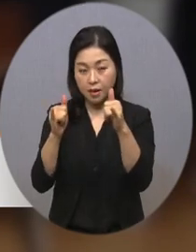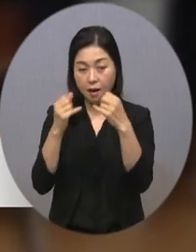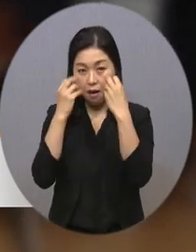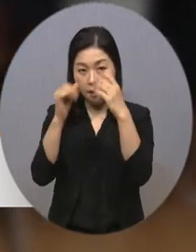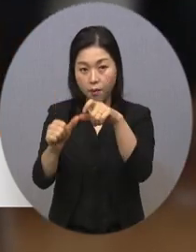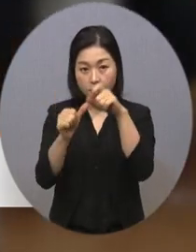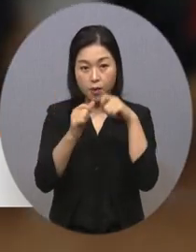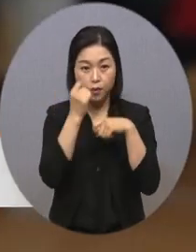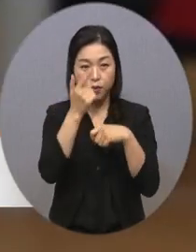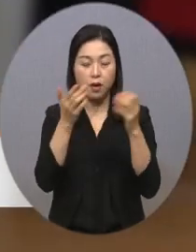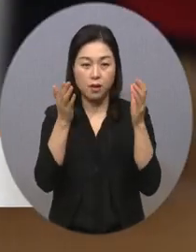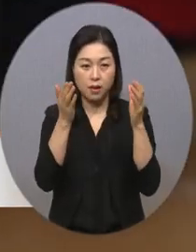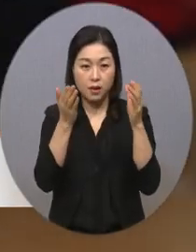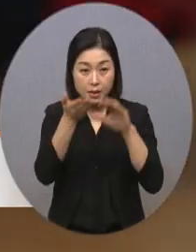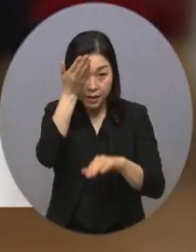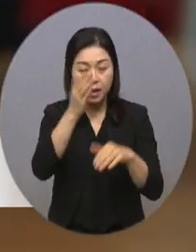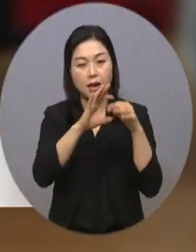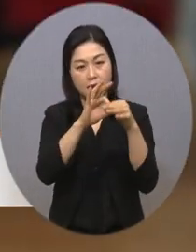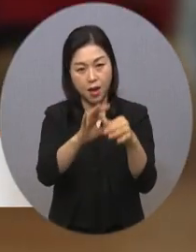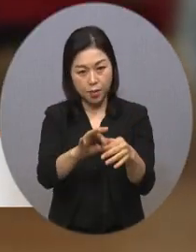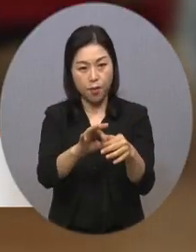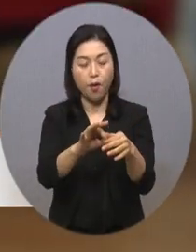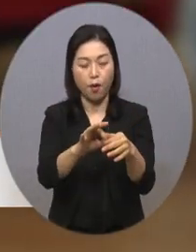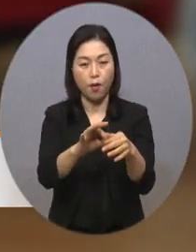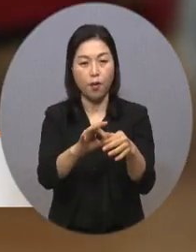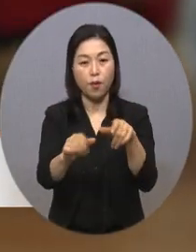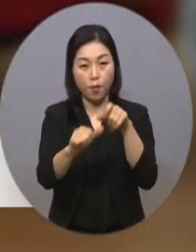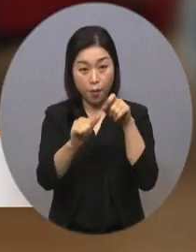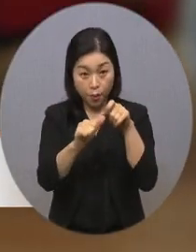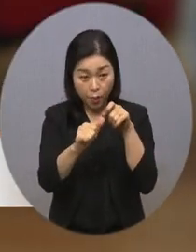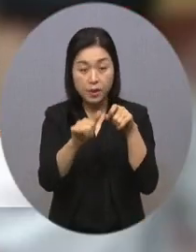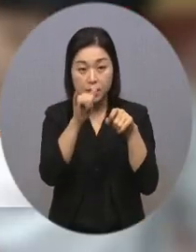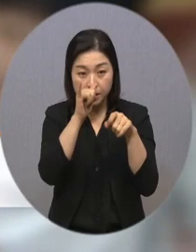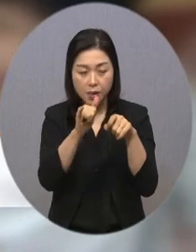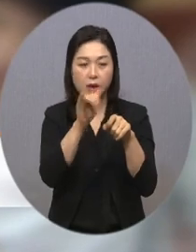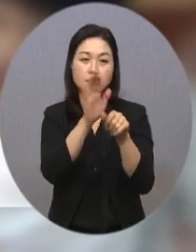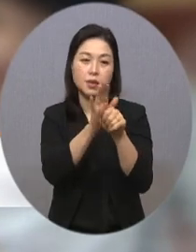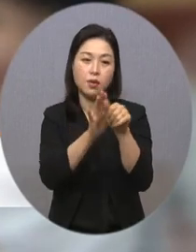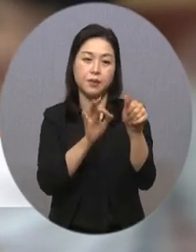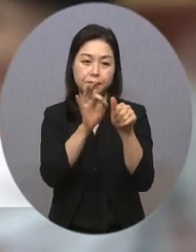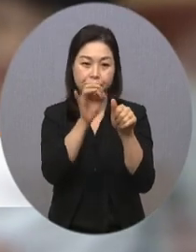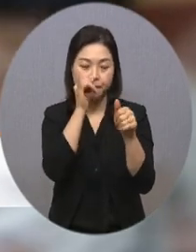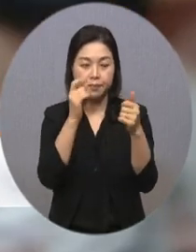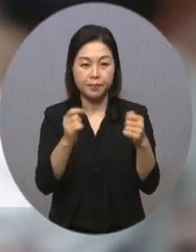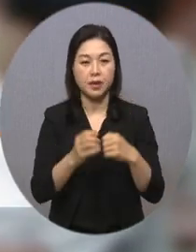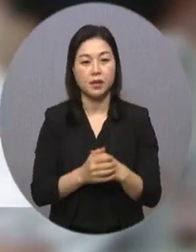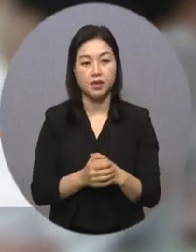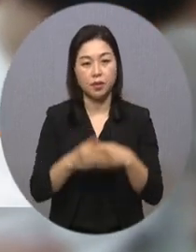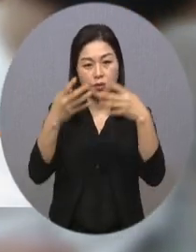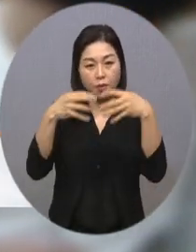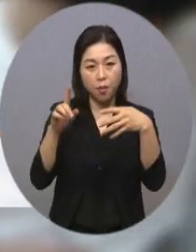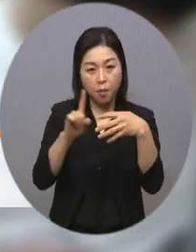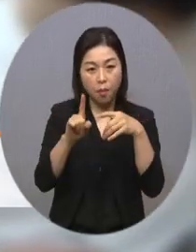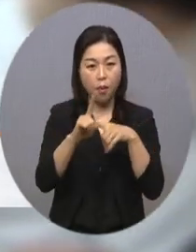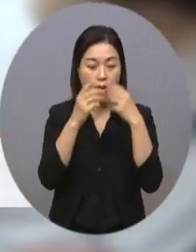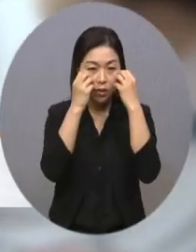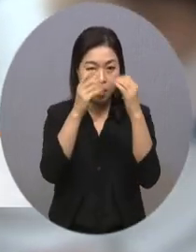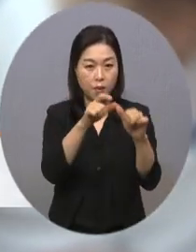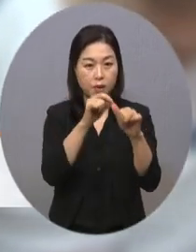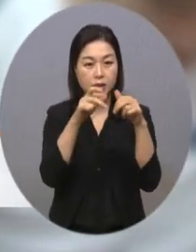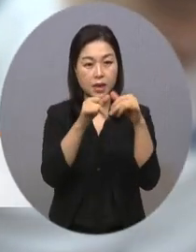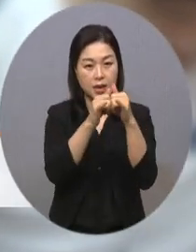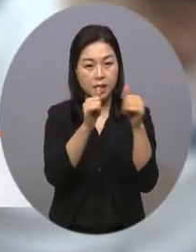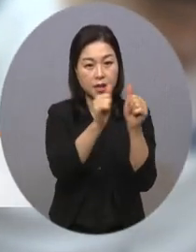경우 고용 장려금을 지급할 방침입니다. 지원 요건을 충족하는 사업주는 신규 고용 장애인 근로자의